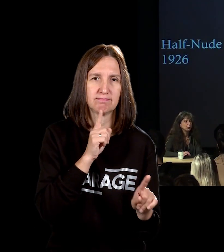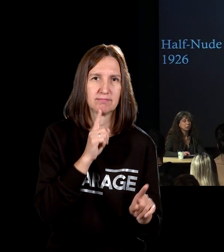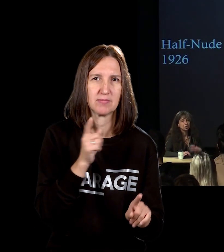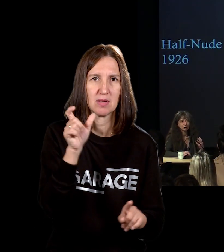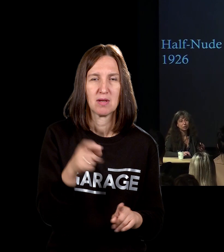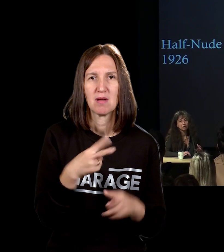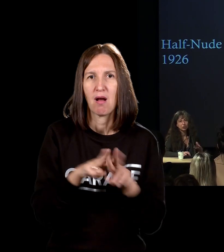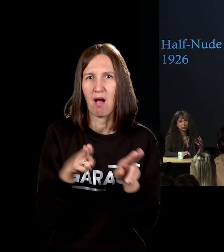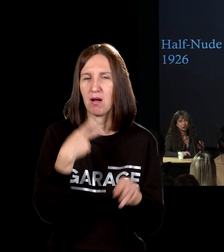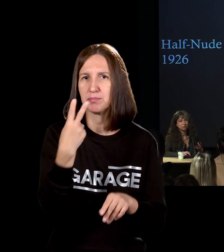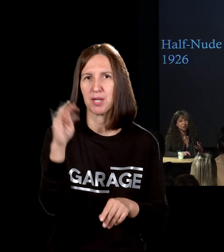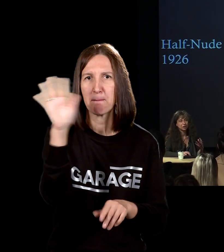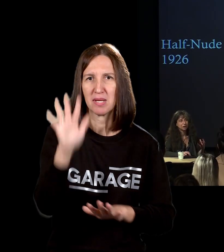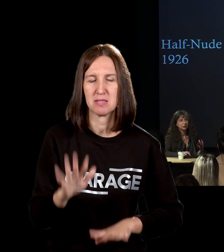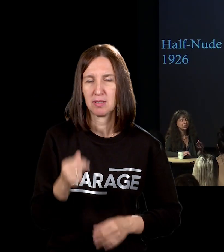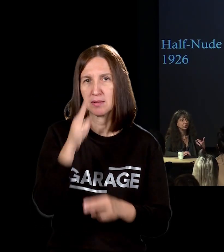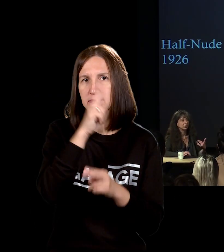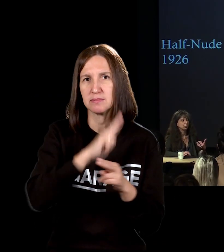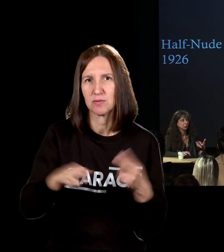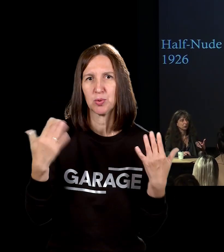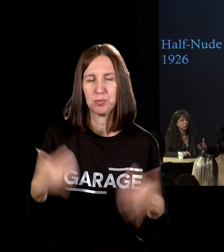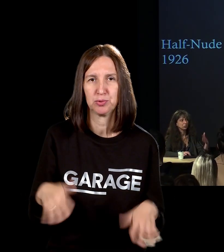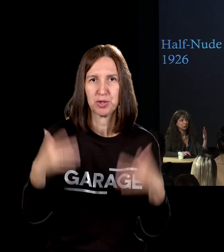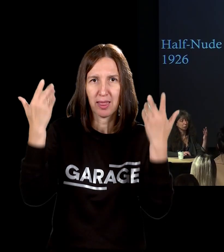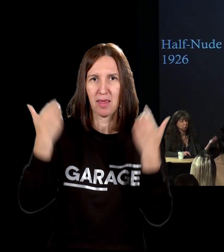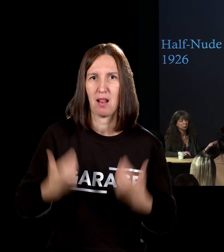быть, наоборот, гипертрофированное представление тела.